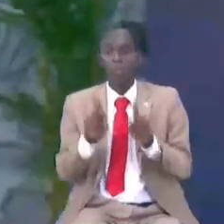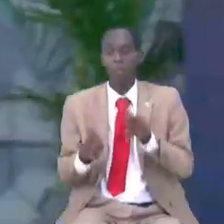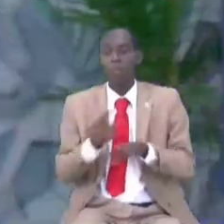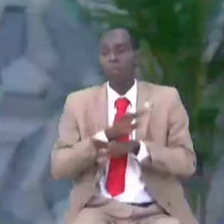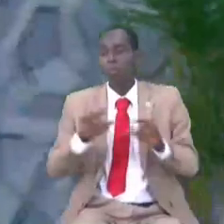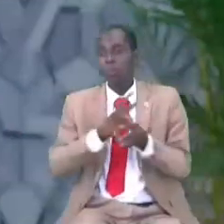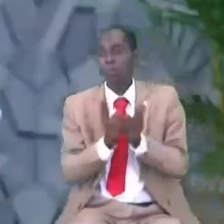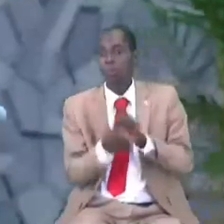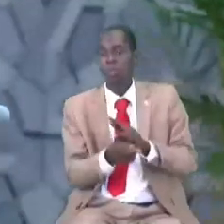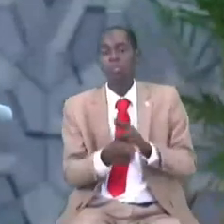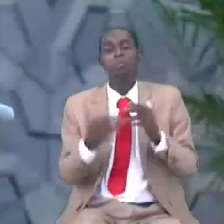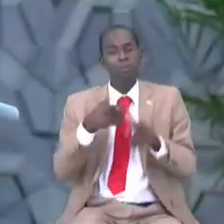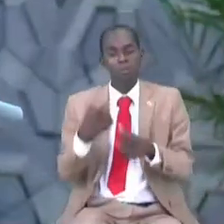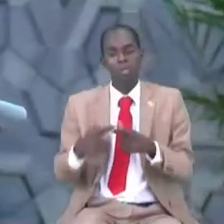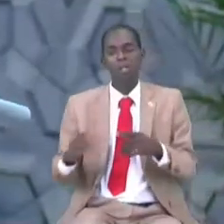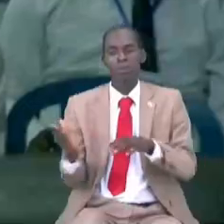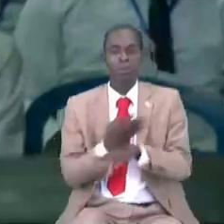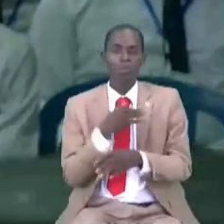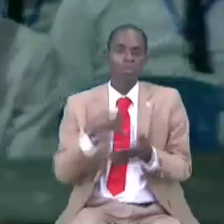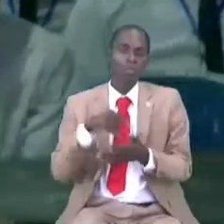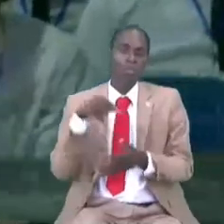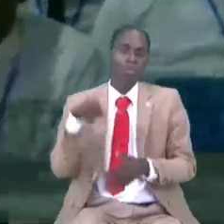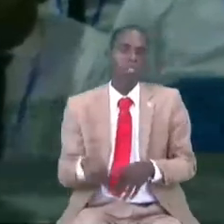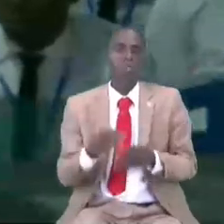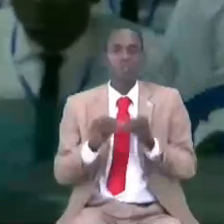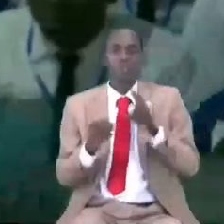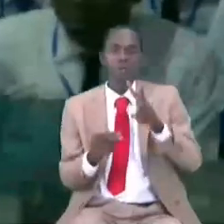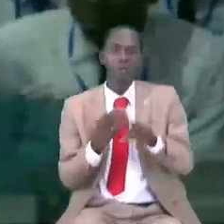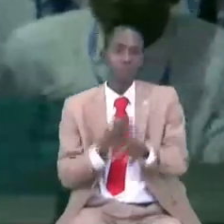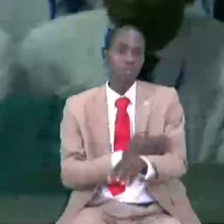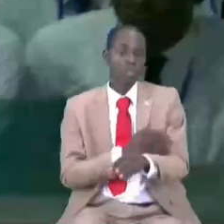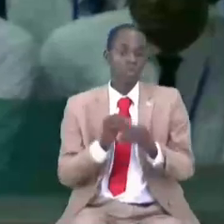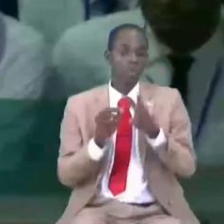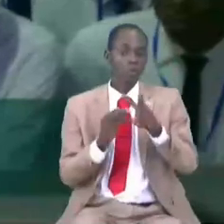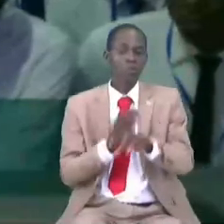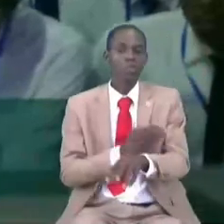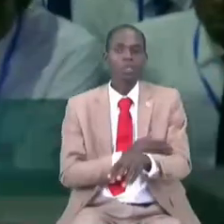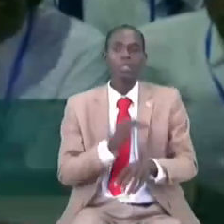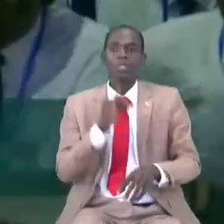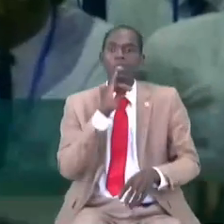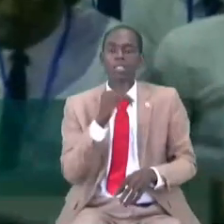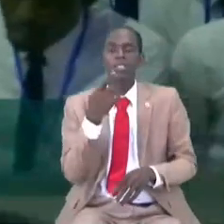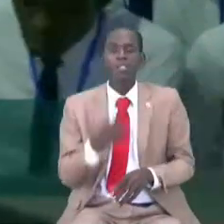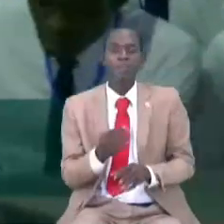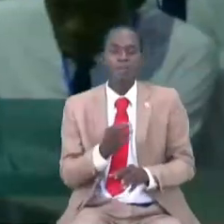Deuxième élément, la prédication fidèle avec un objectif de rédemption.